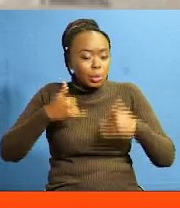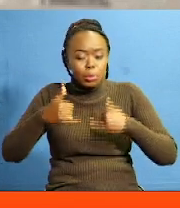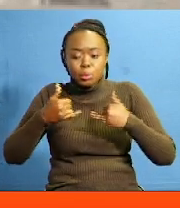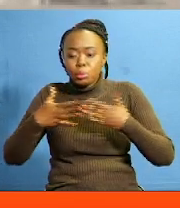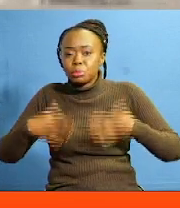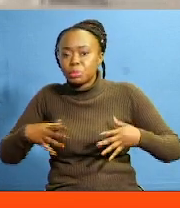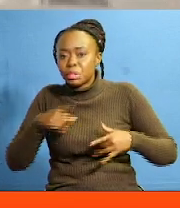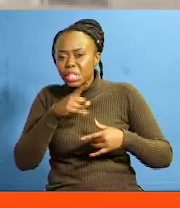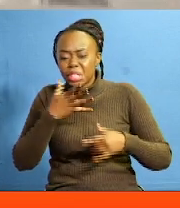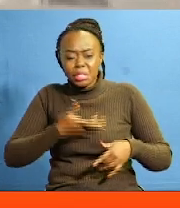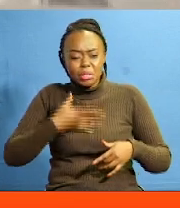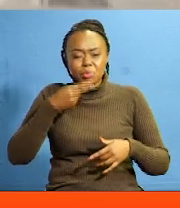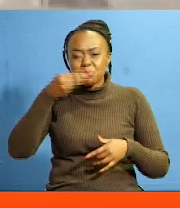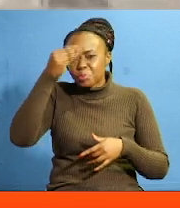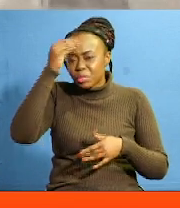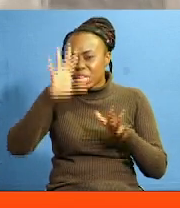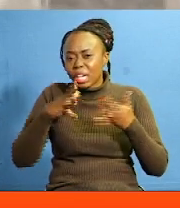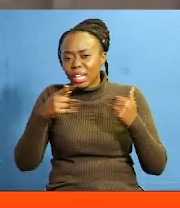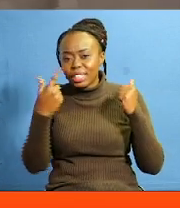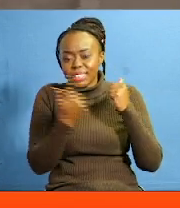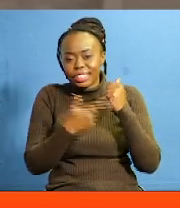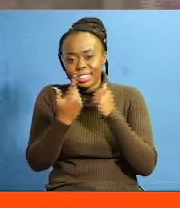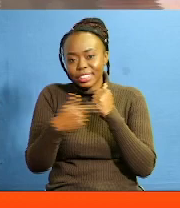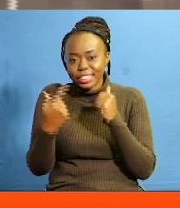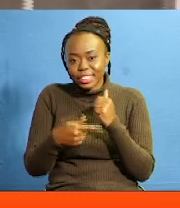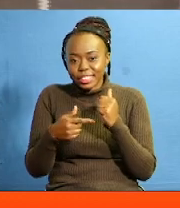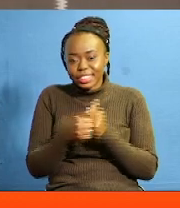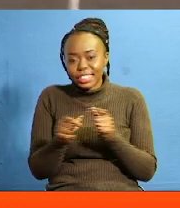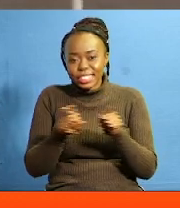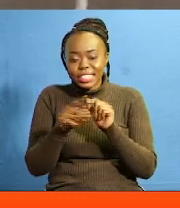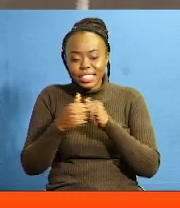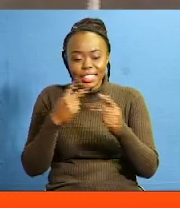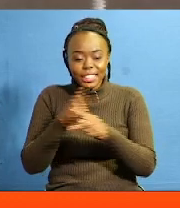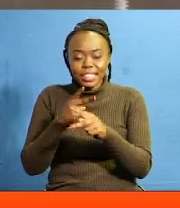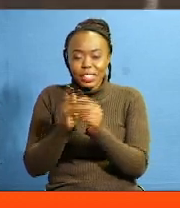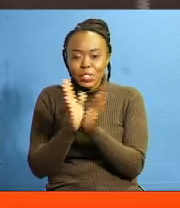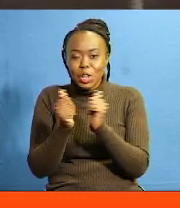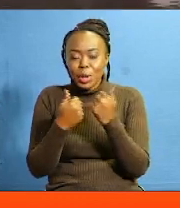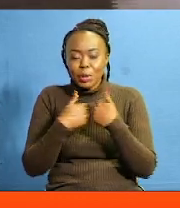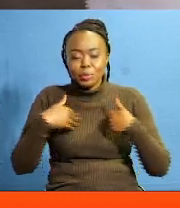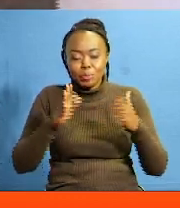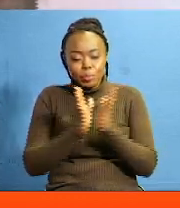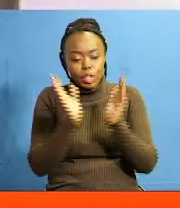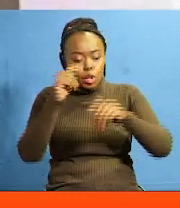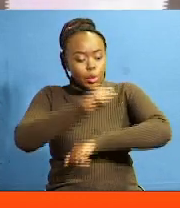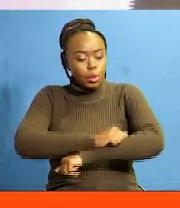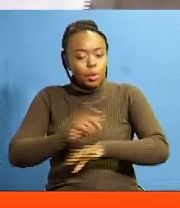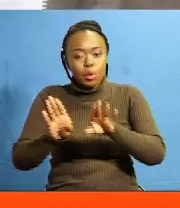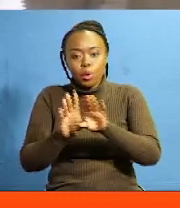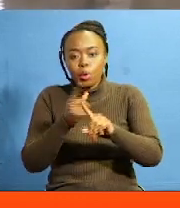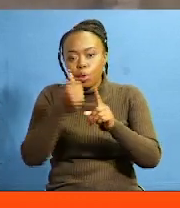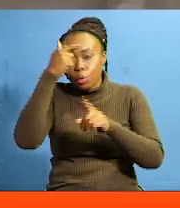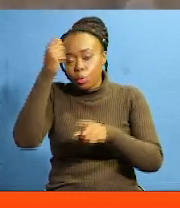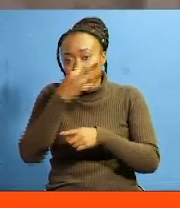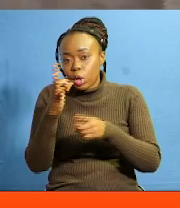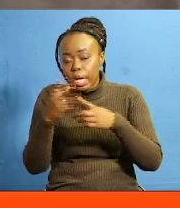muache. Wewe unajifanya ni mtu wa siasa, unajua tutakutandika. Matiang'i aliweka wazi kuwa kuna nia ya kufungua shule zilizofungwa kutoka na